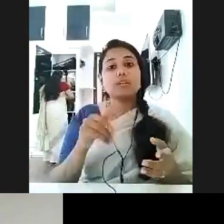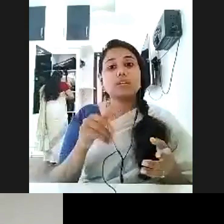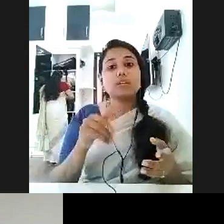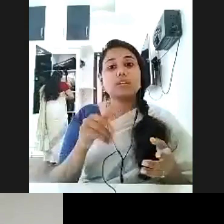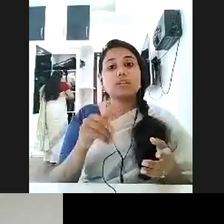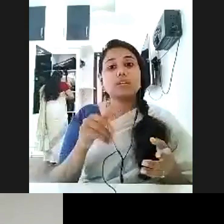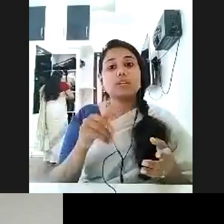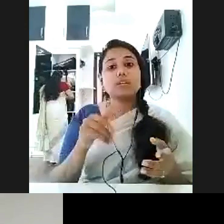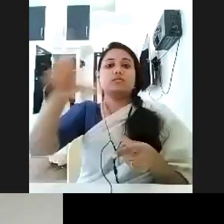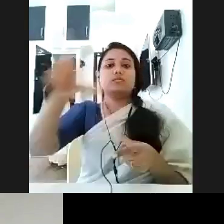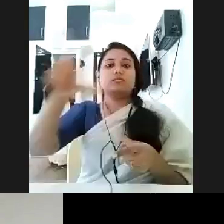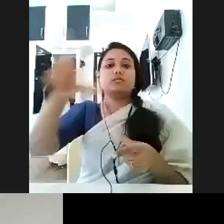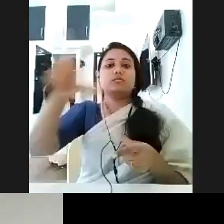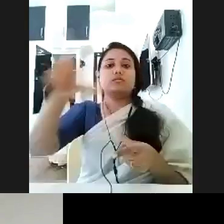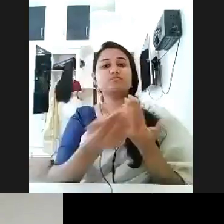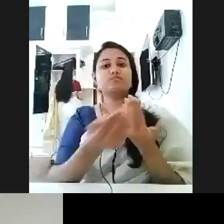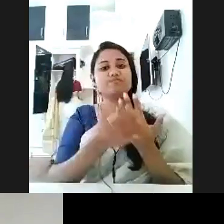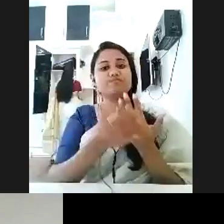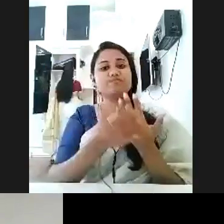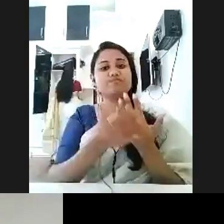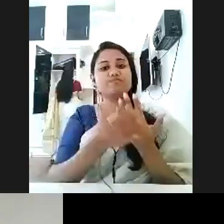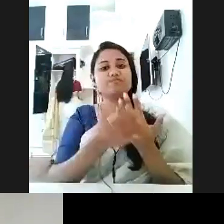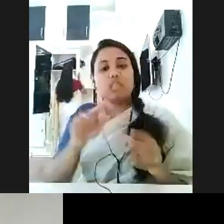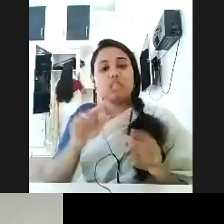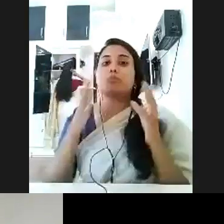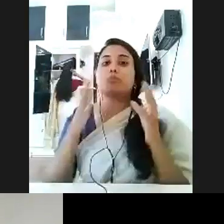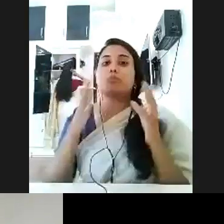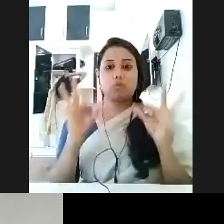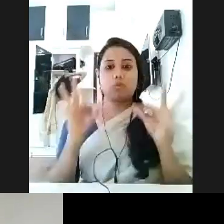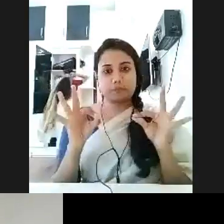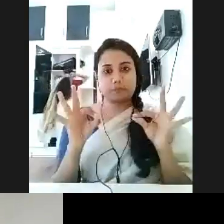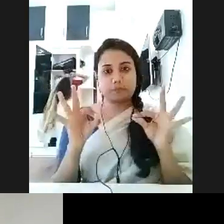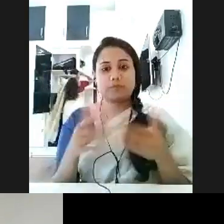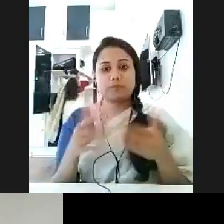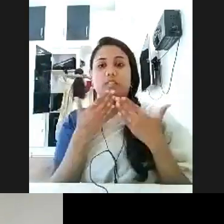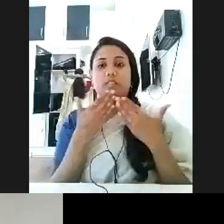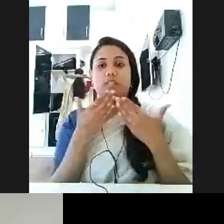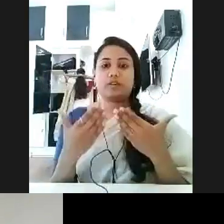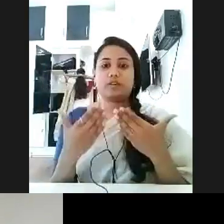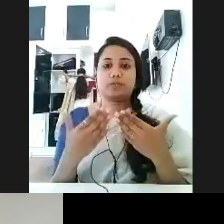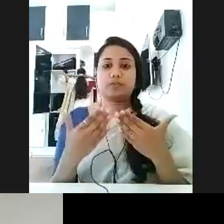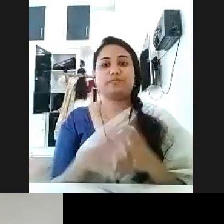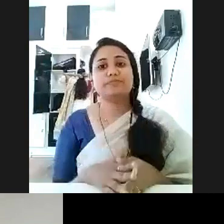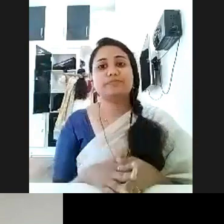മറ്റേ കെയറും സപ്പോർട്ടും കൂടെ എല്ലാം കൂടെ ആവശ്യമായിട്ടുള്ളതാണ്. താങ്ക് യു.